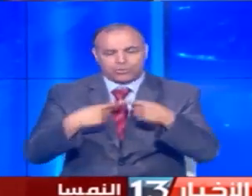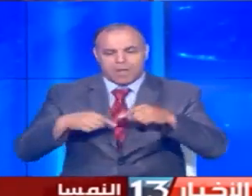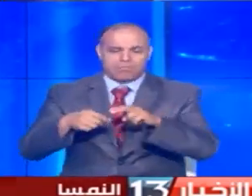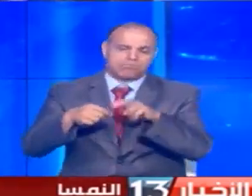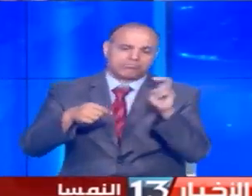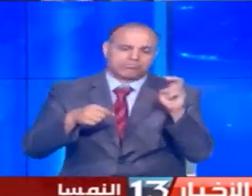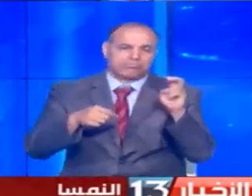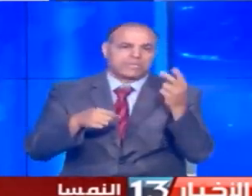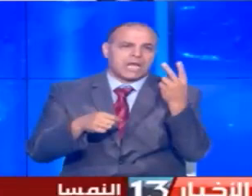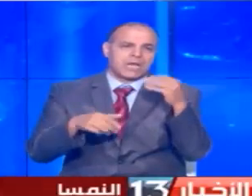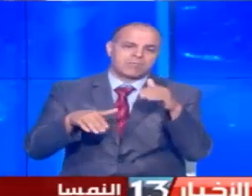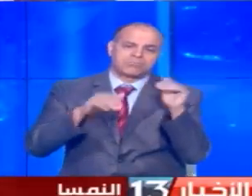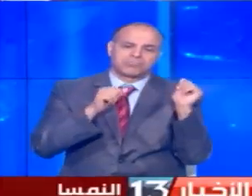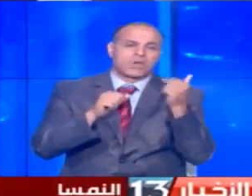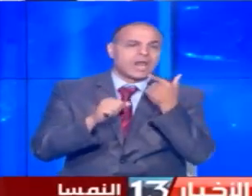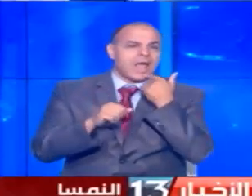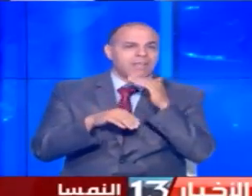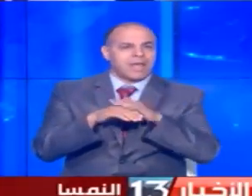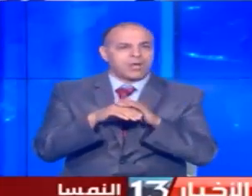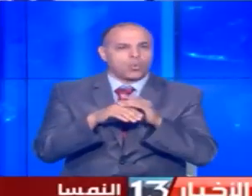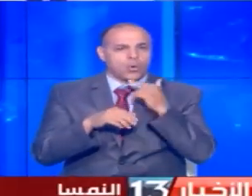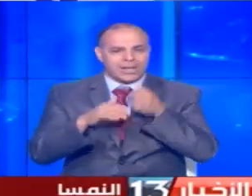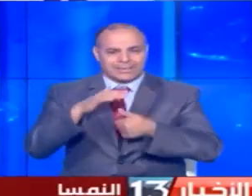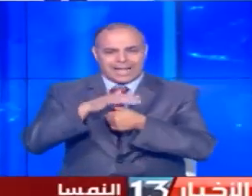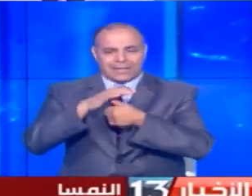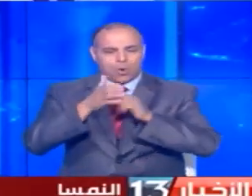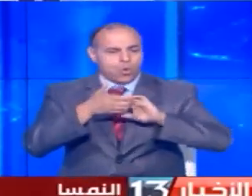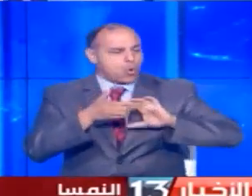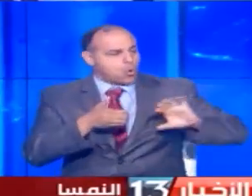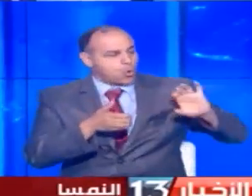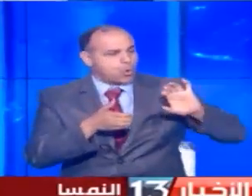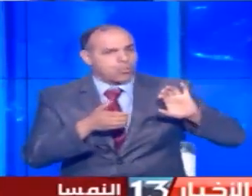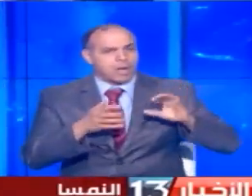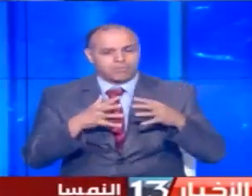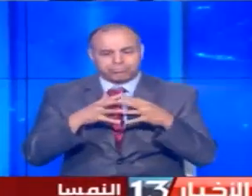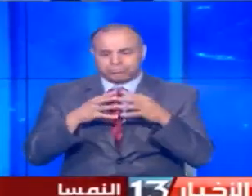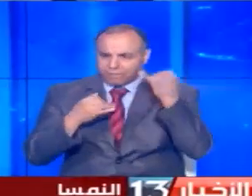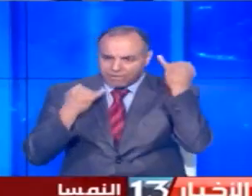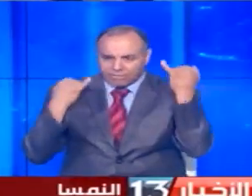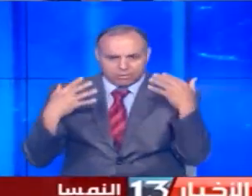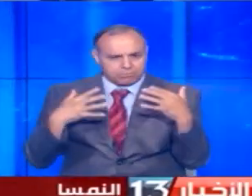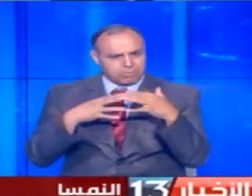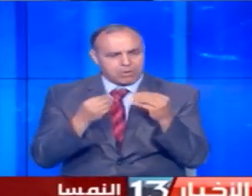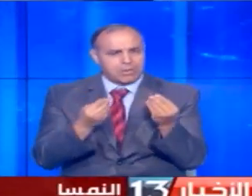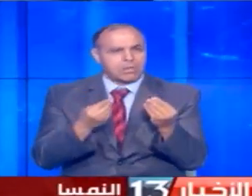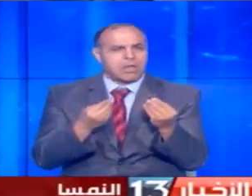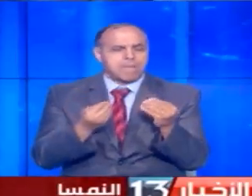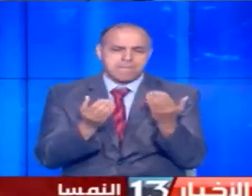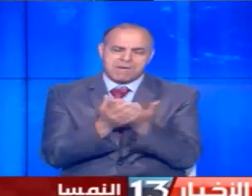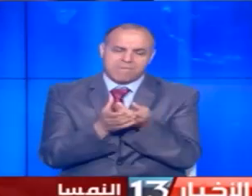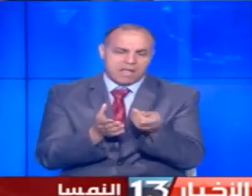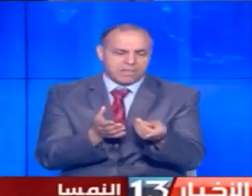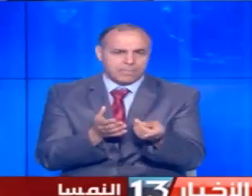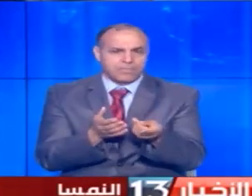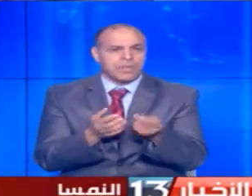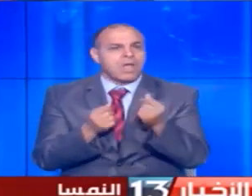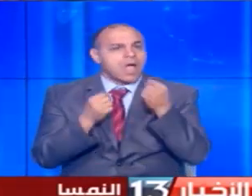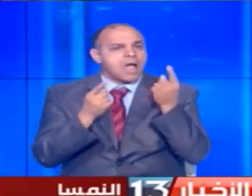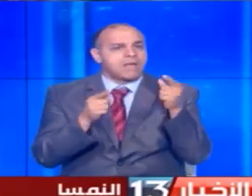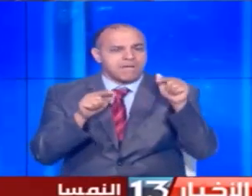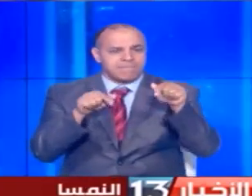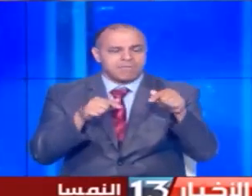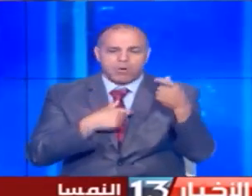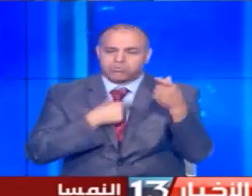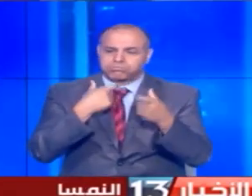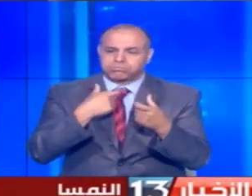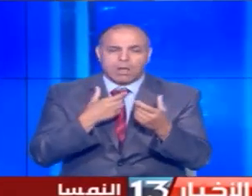الاجتماعات في يومها الثاني، حثت قادة الاتحاد الأوروبي على تعديل مواقفهم التفاوضية في هذا الملف على ضوء وجود